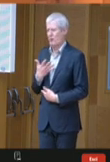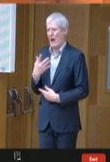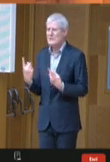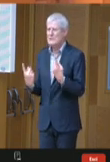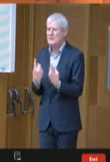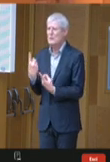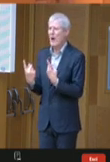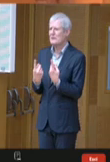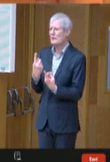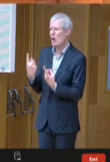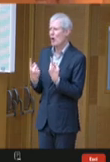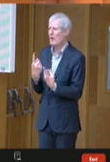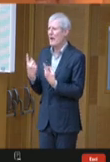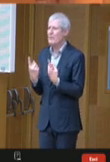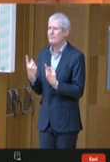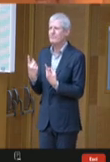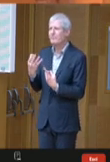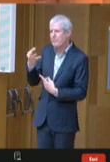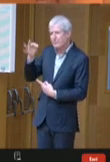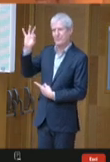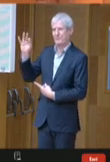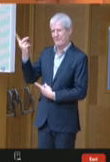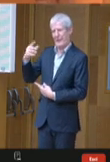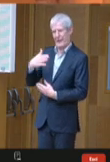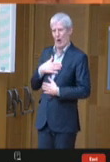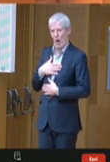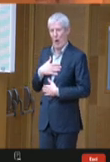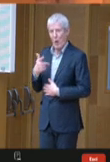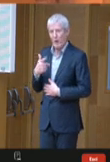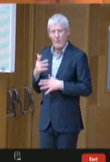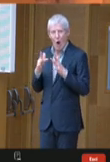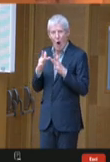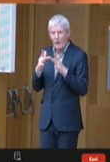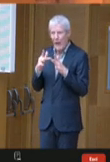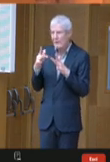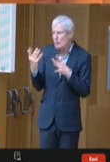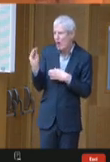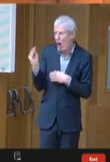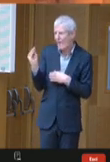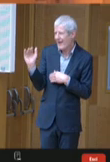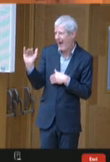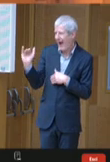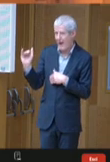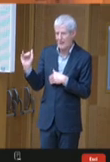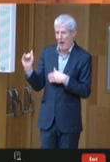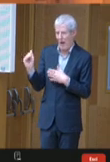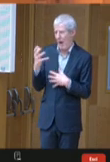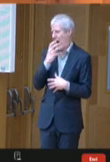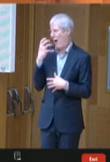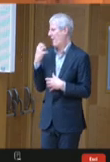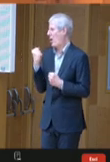situazione direi privilegiata, perché il contatto con i ragazzi, con i giovani è importantissimo, perché